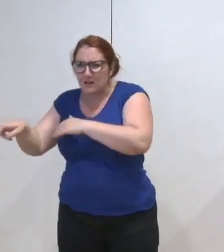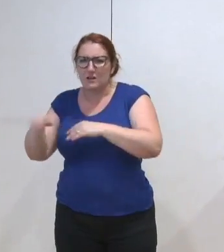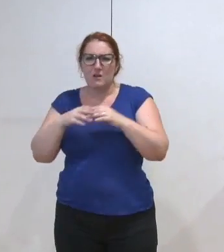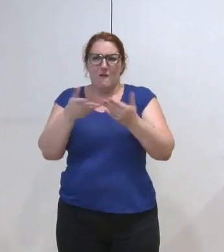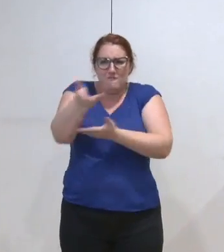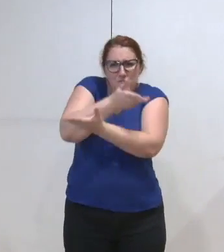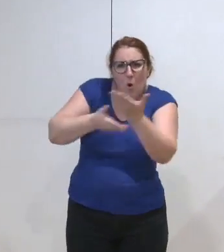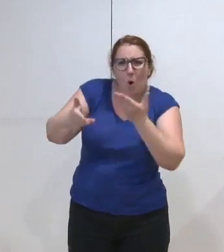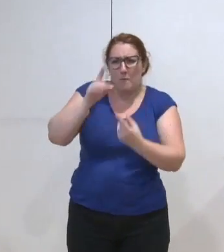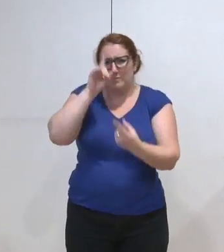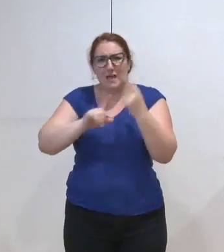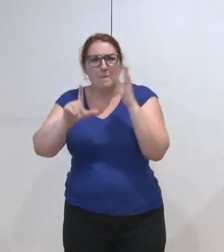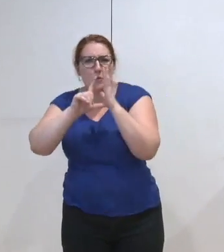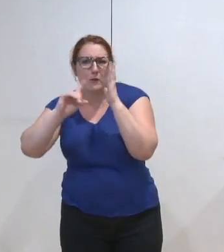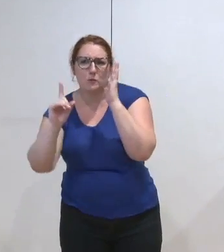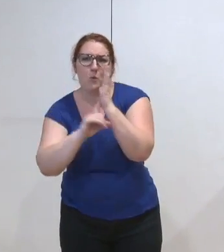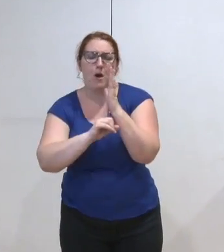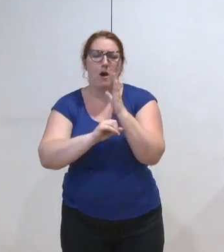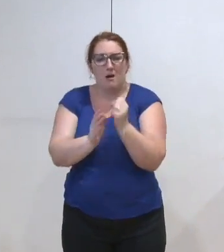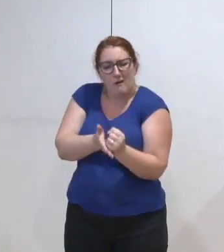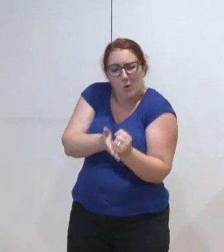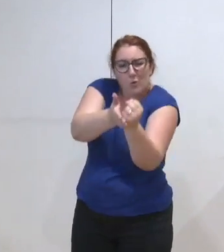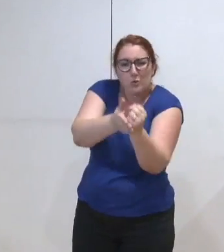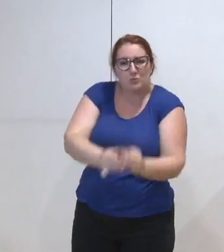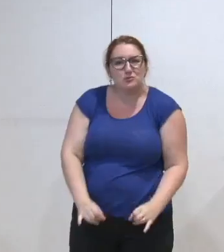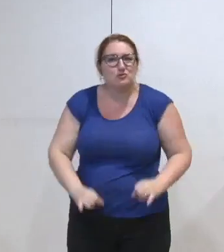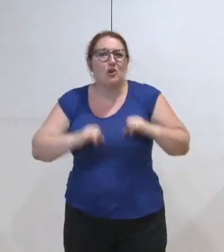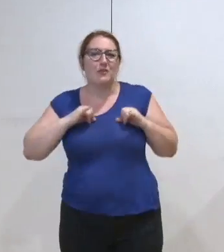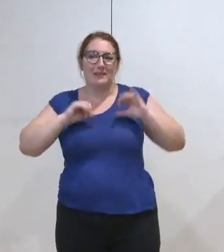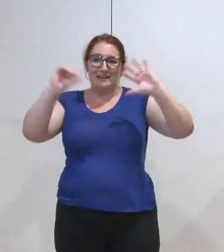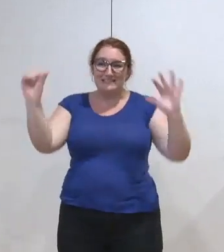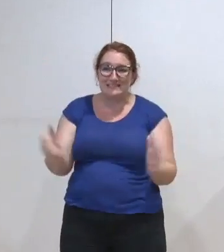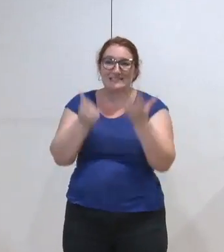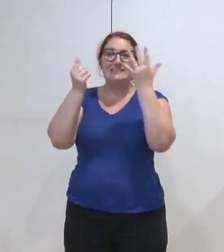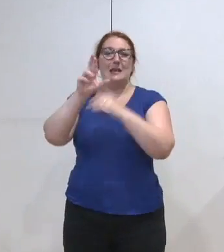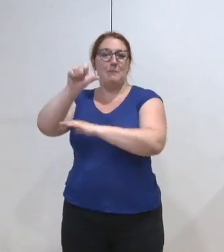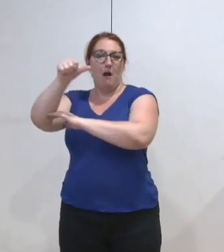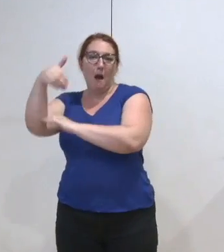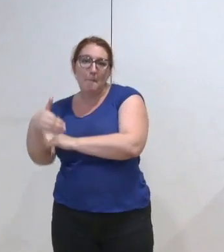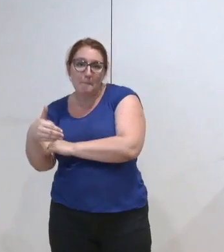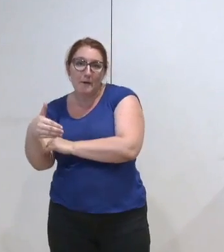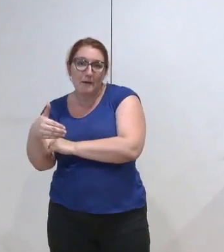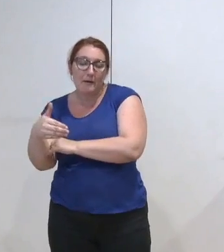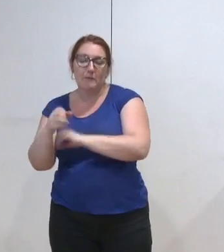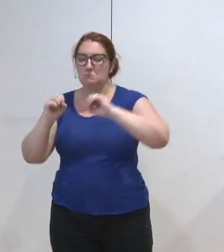Droits un coup de pouce jeune un 6e relais d'assistance maternelle